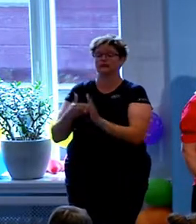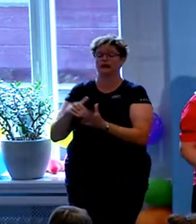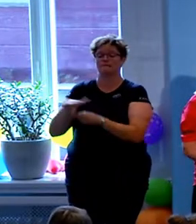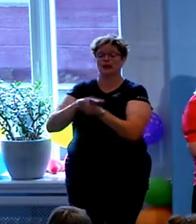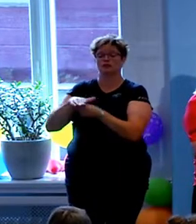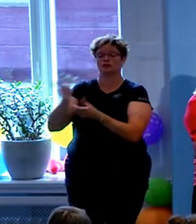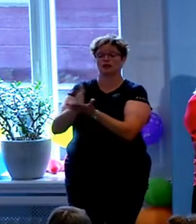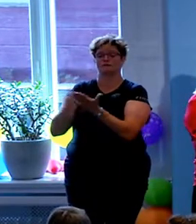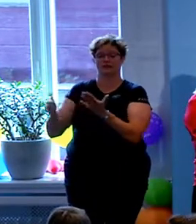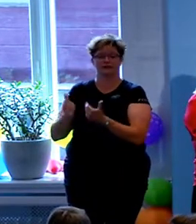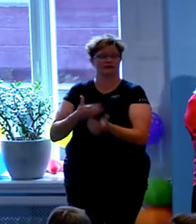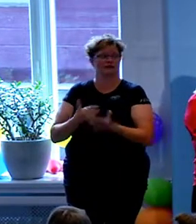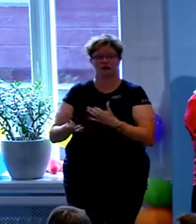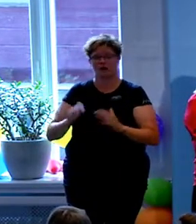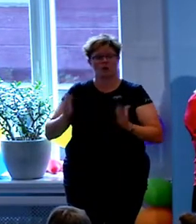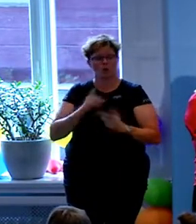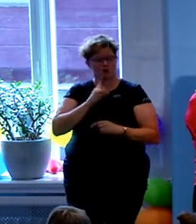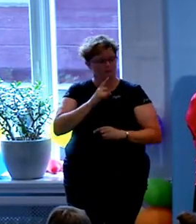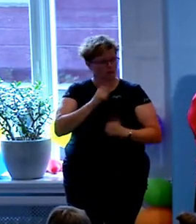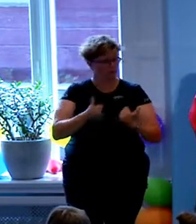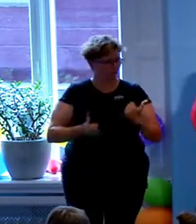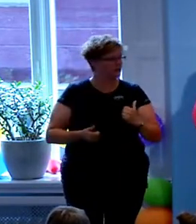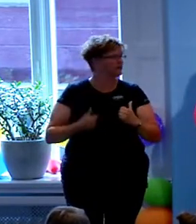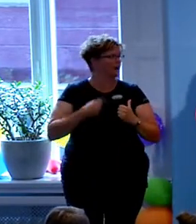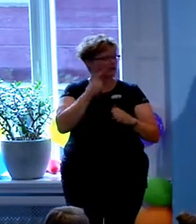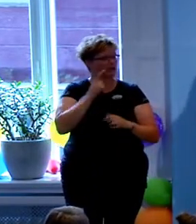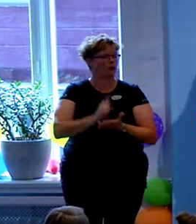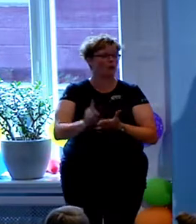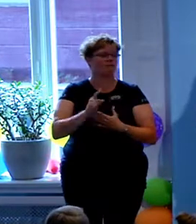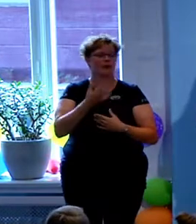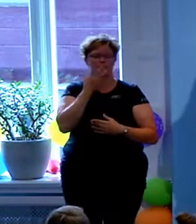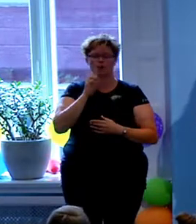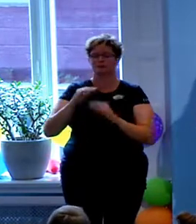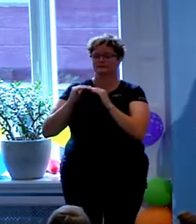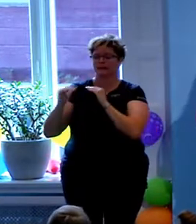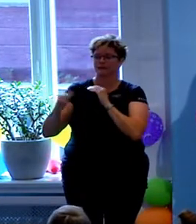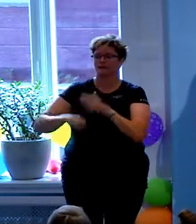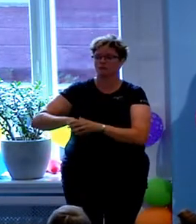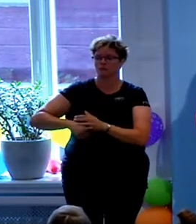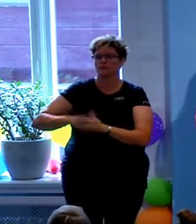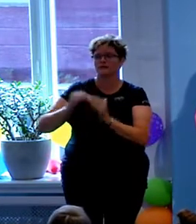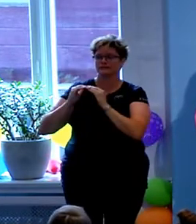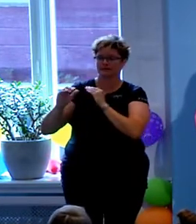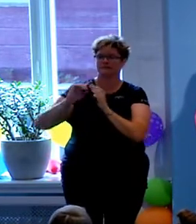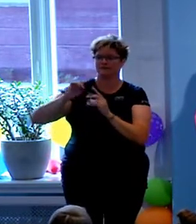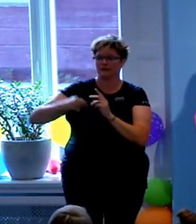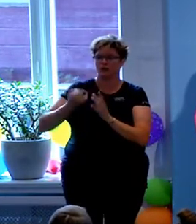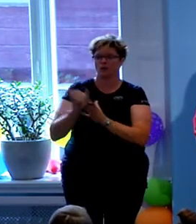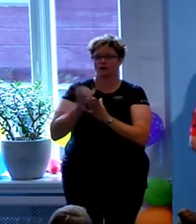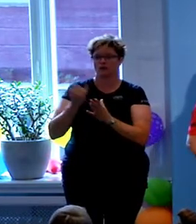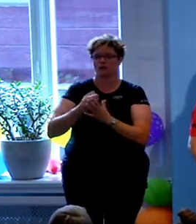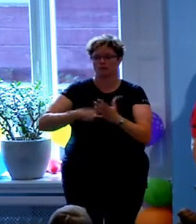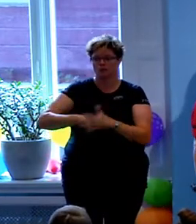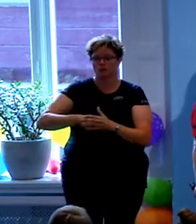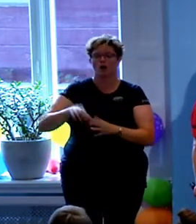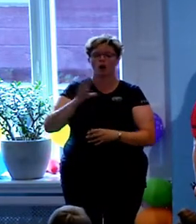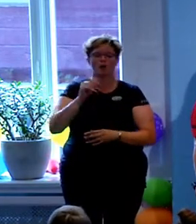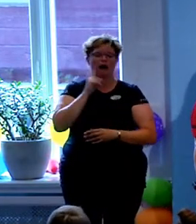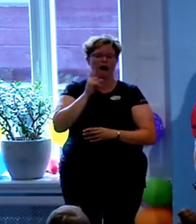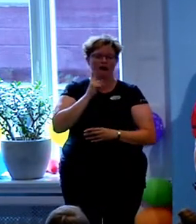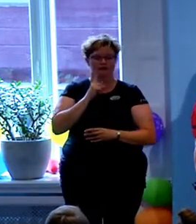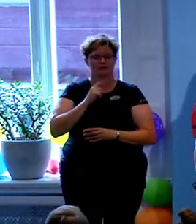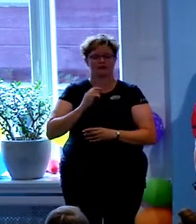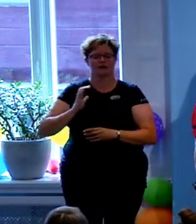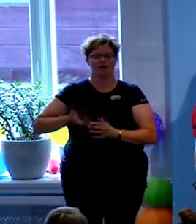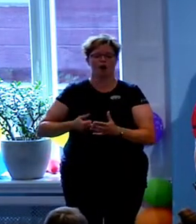marknadsavdelning. Mm. Kort kommentar där. Nej, men jag tänker bara att ofta nu när vi pratar jämställd fotboll och jämställda villkor inom fotbollen så är det alltid